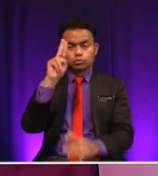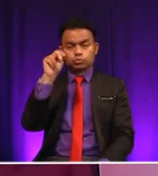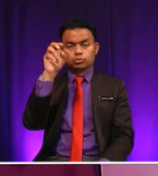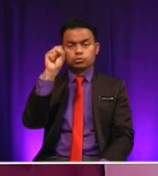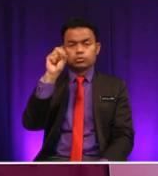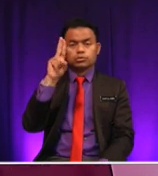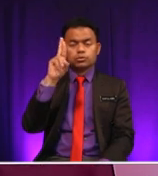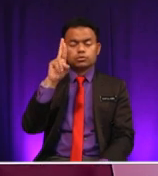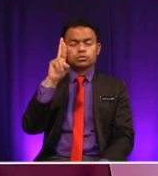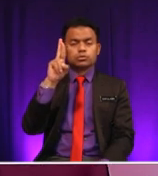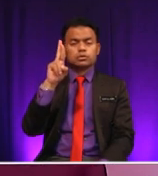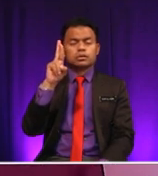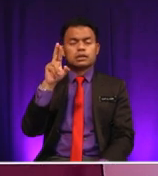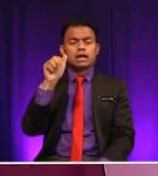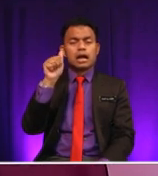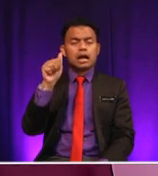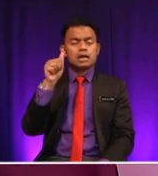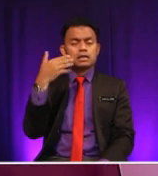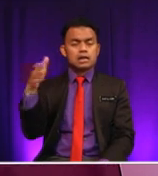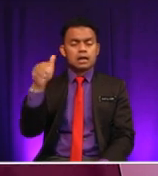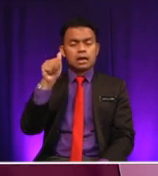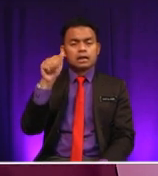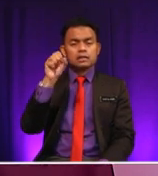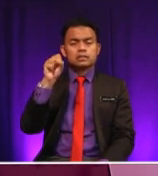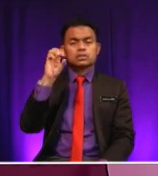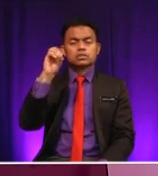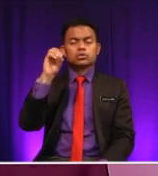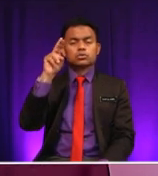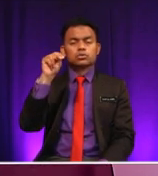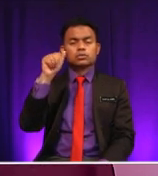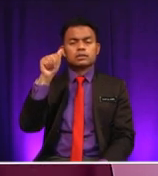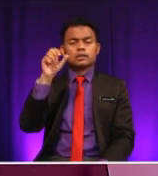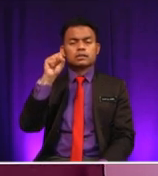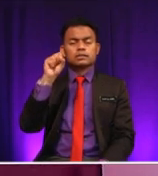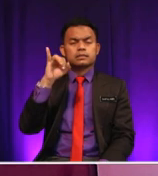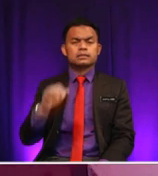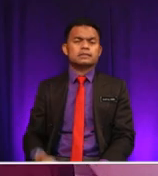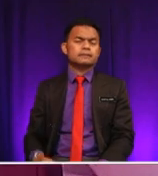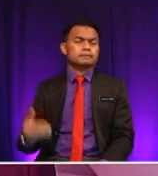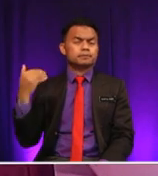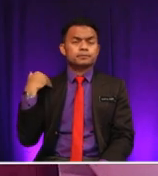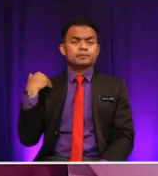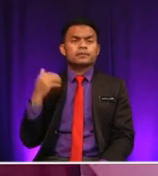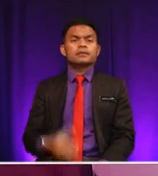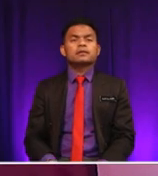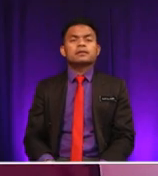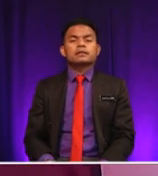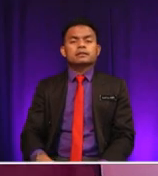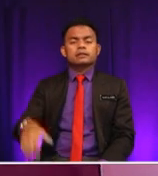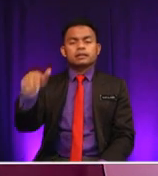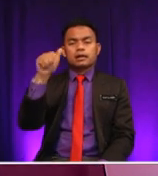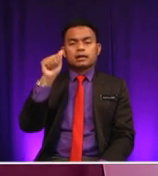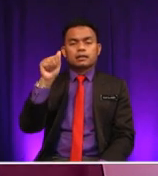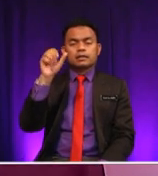puisi tak kira lah sama ada dalam gurindam dalam syair dalam sloko dalam gurindam dia mesti adanya asuransi